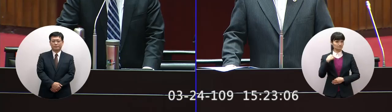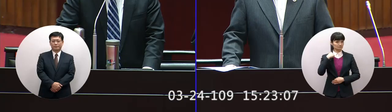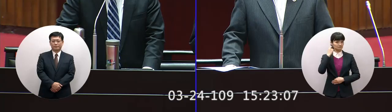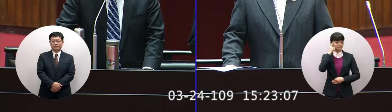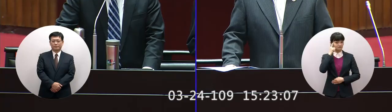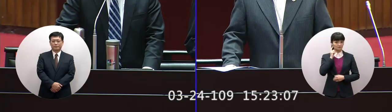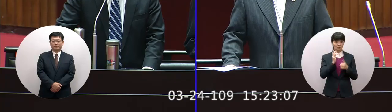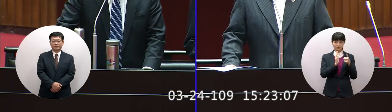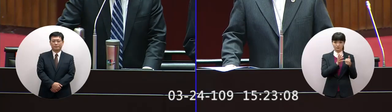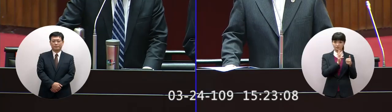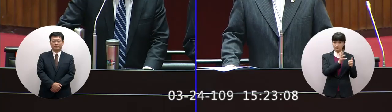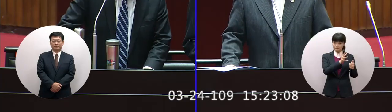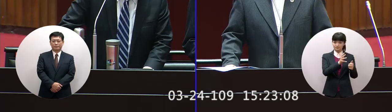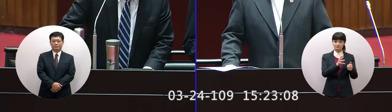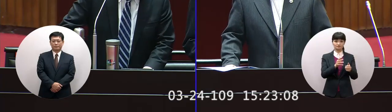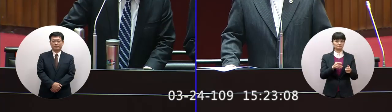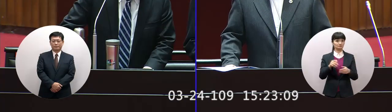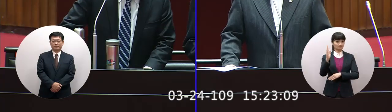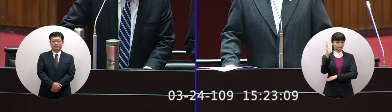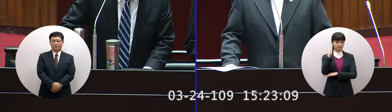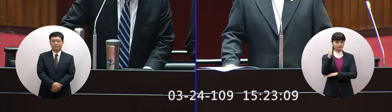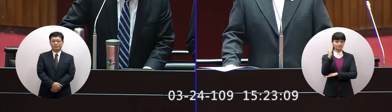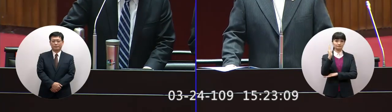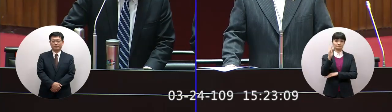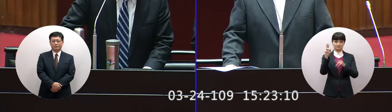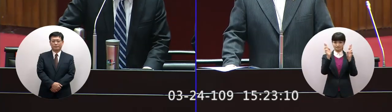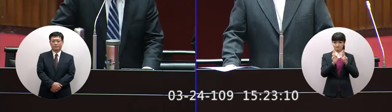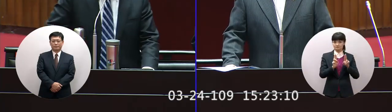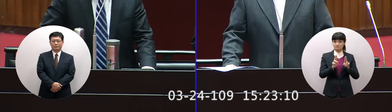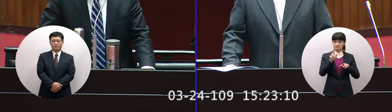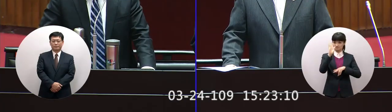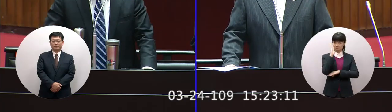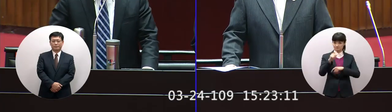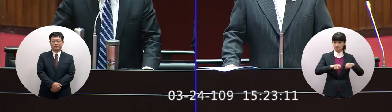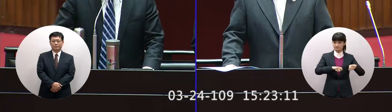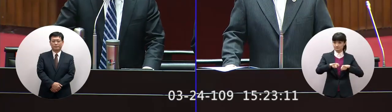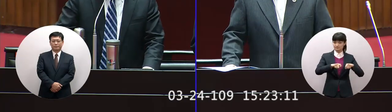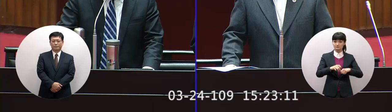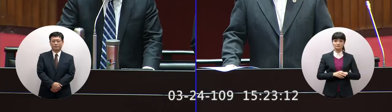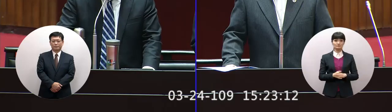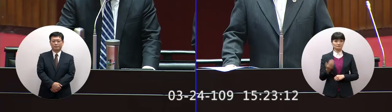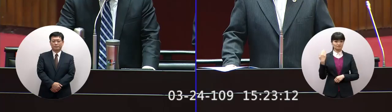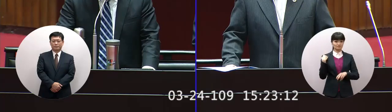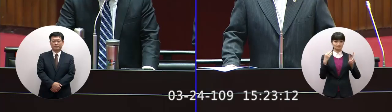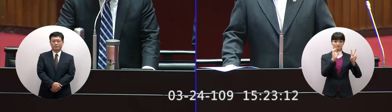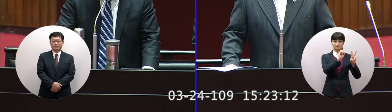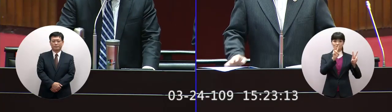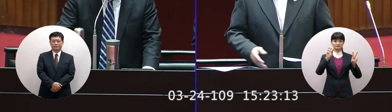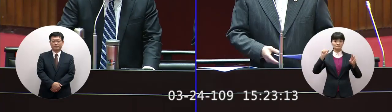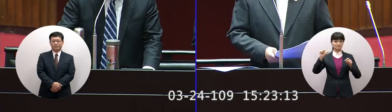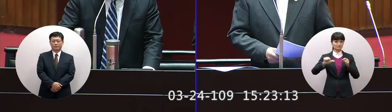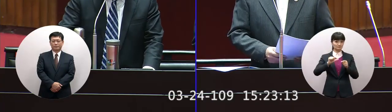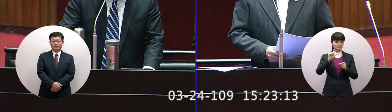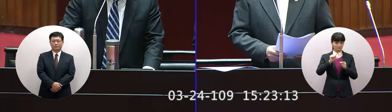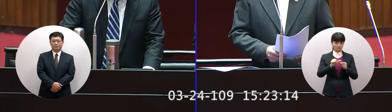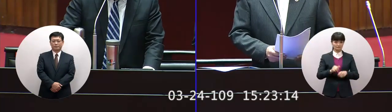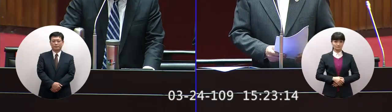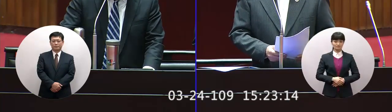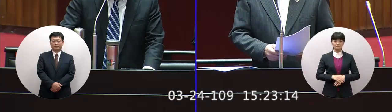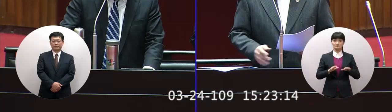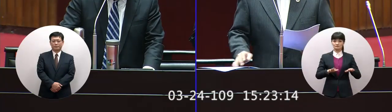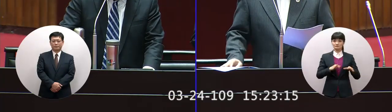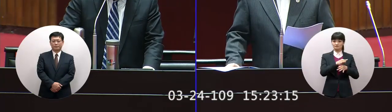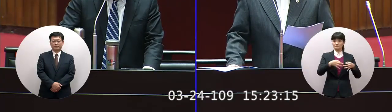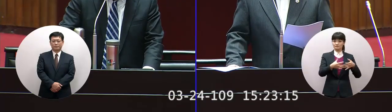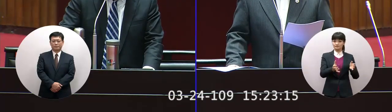询有关我们政府的能源政策。在2025年，目前经济